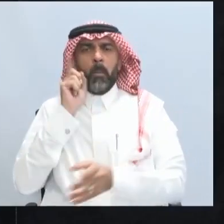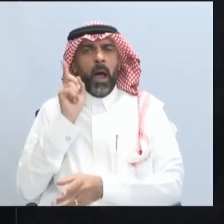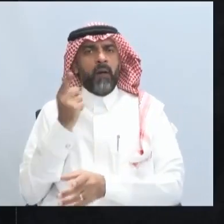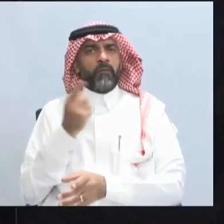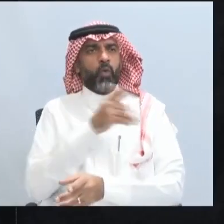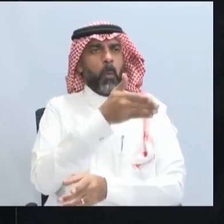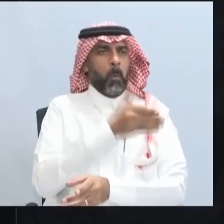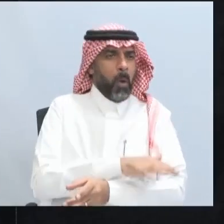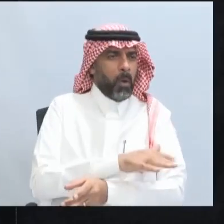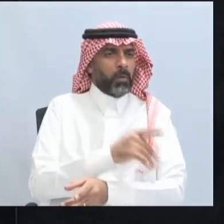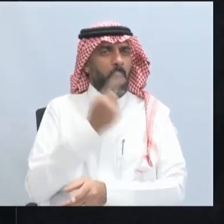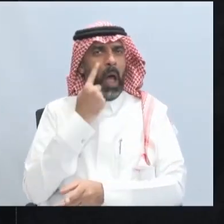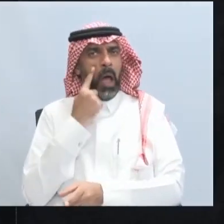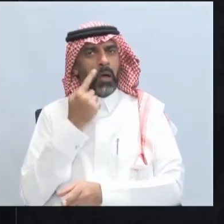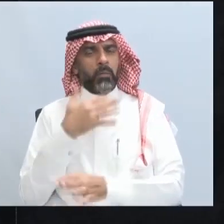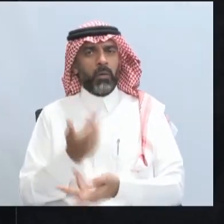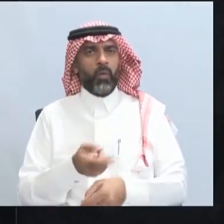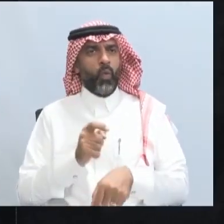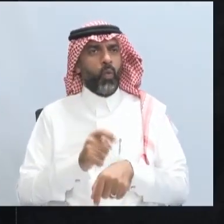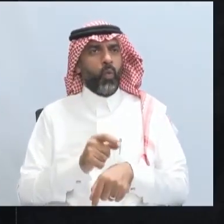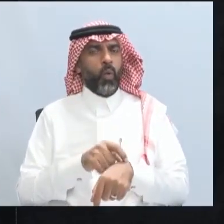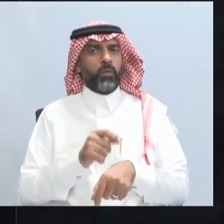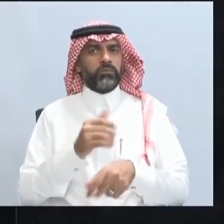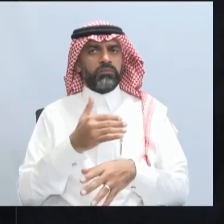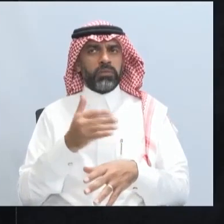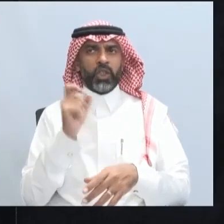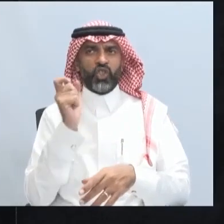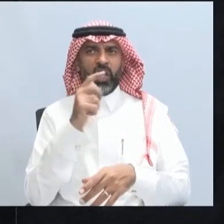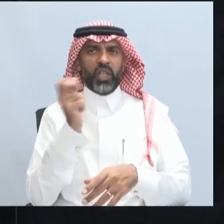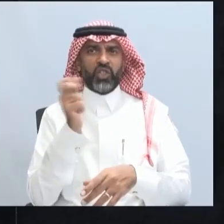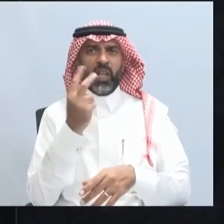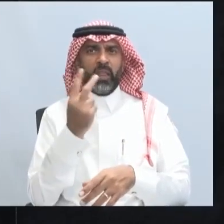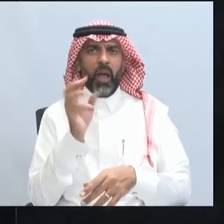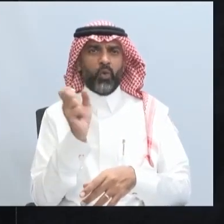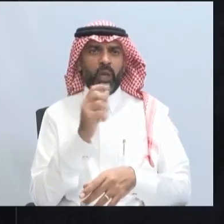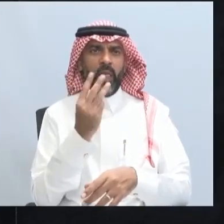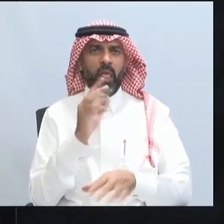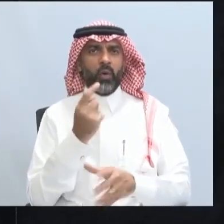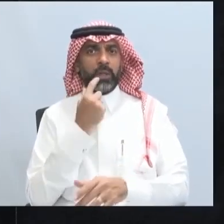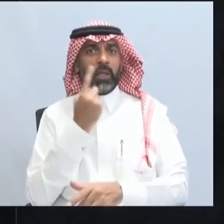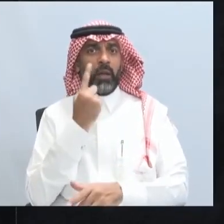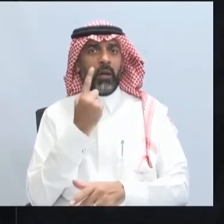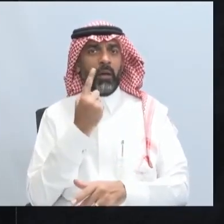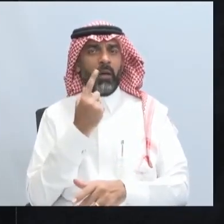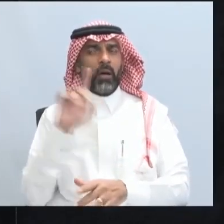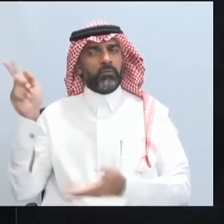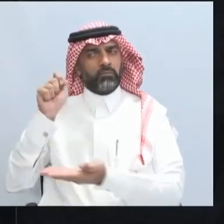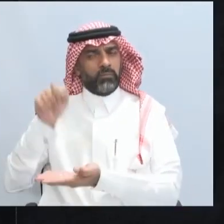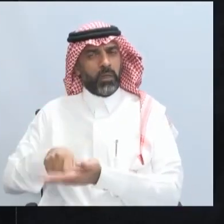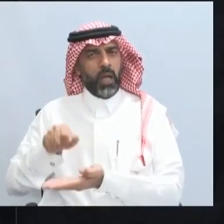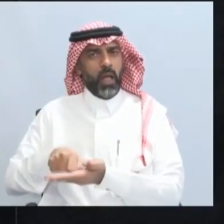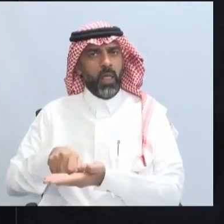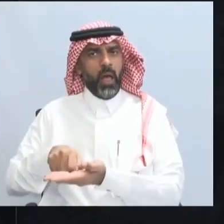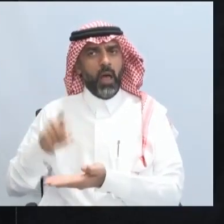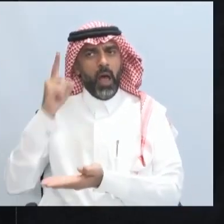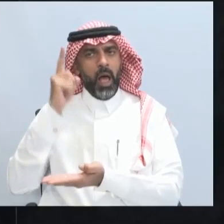حاله فقد فقد مده معينه وحكم القضاء باعتباره ماذا ميتا فالقاضي هو